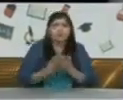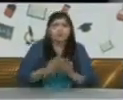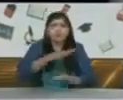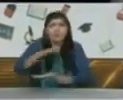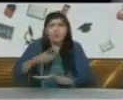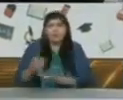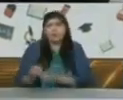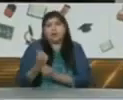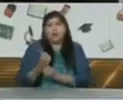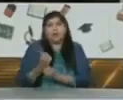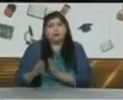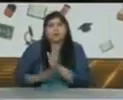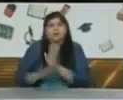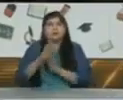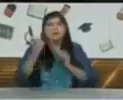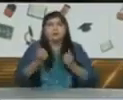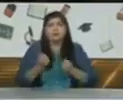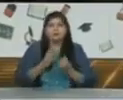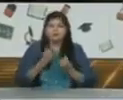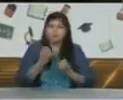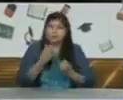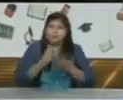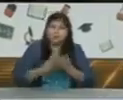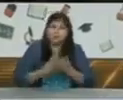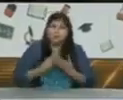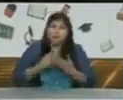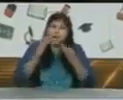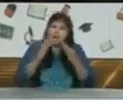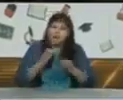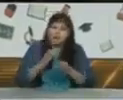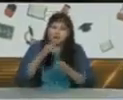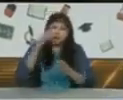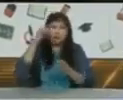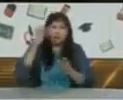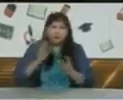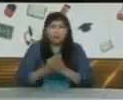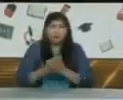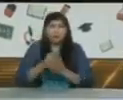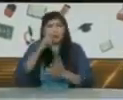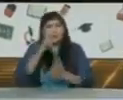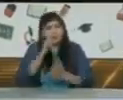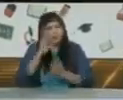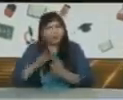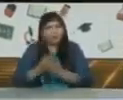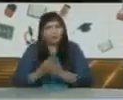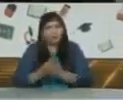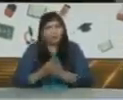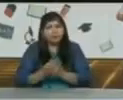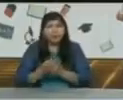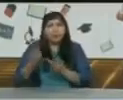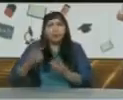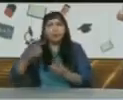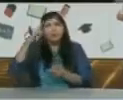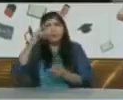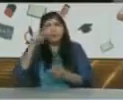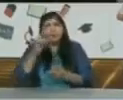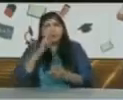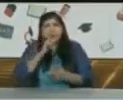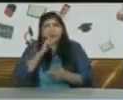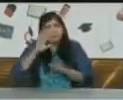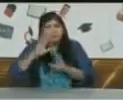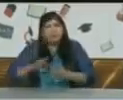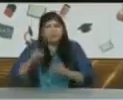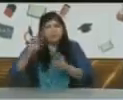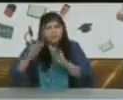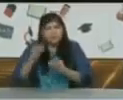है। उसकी स्ट्रेंथ माँ बाप को पता है, उसकी वीकनेसेस माँ बाप को पता है,